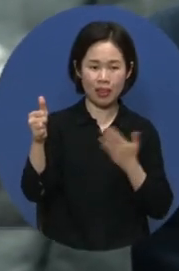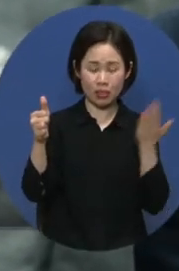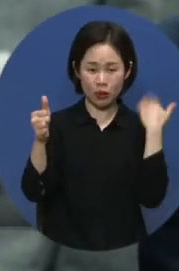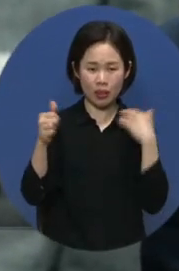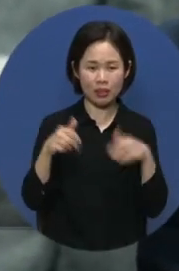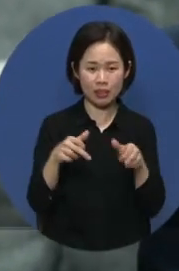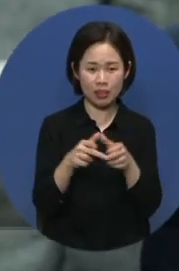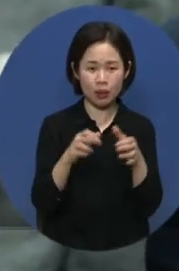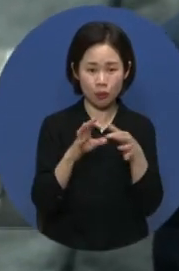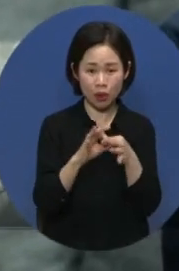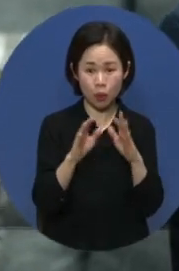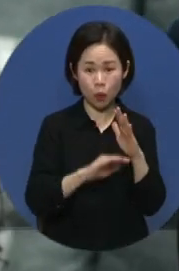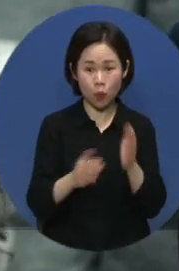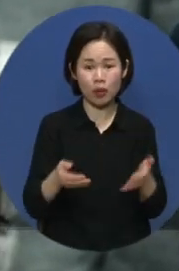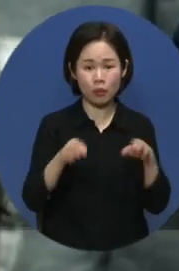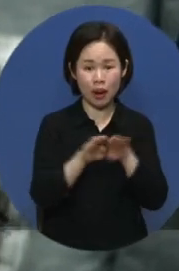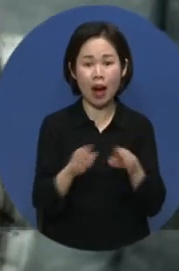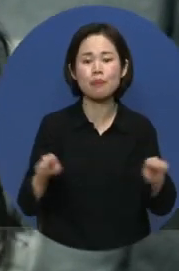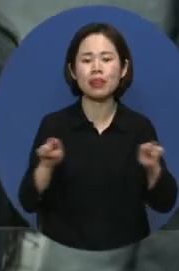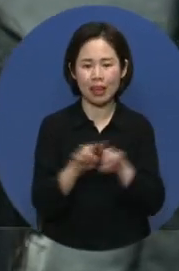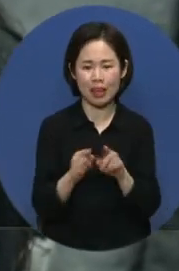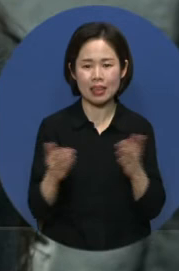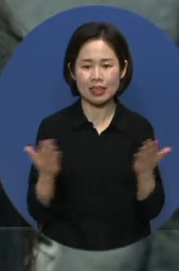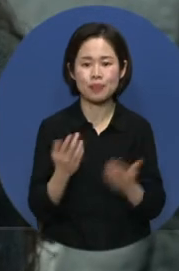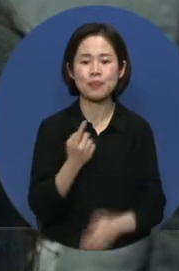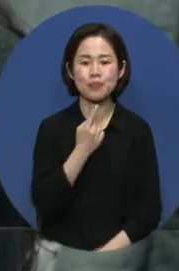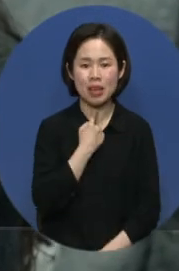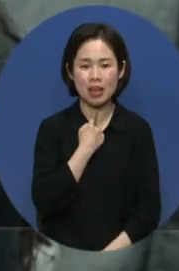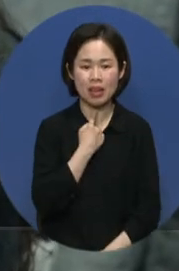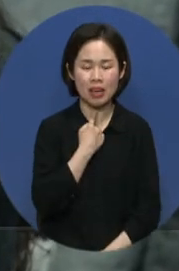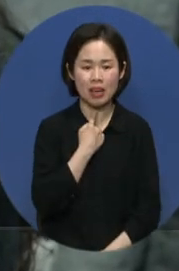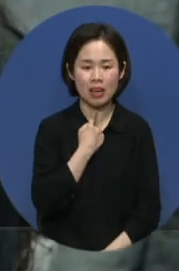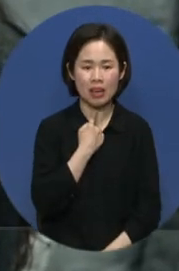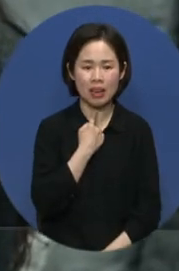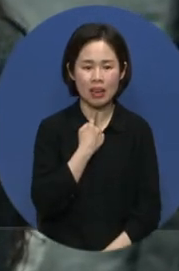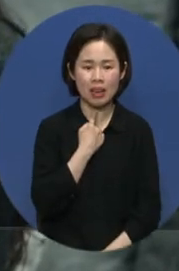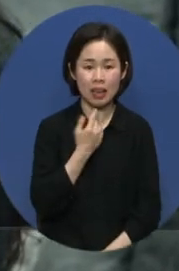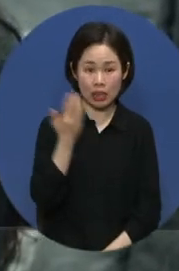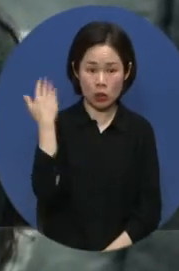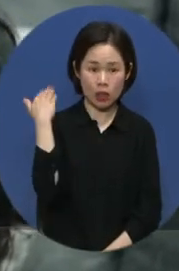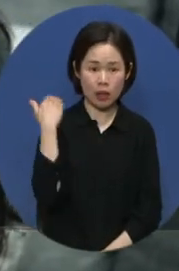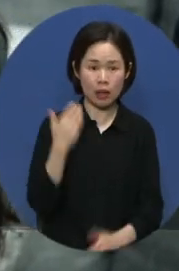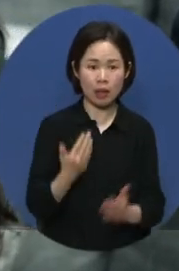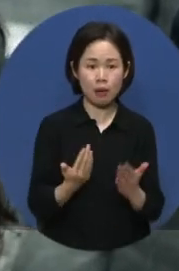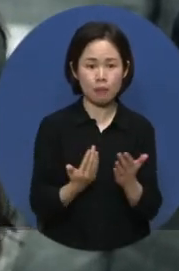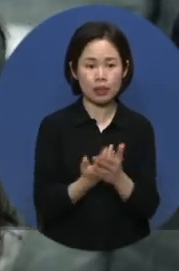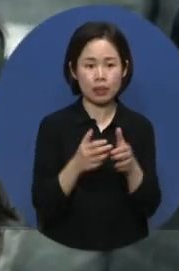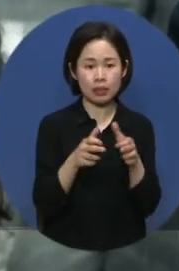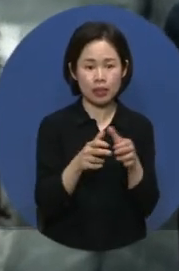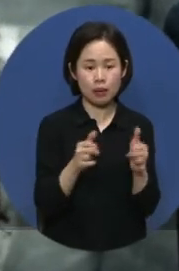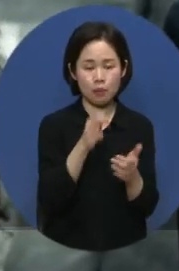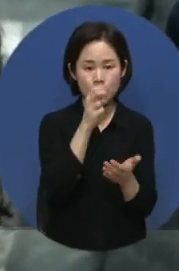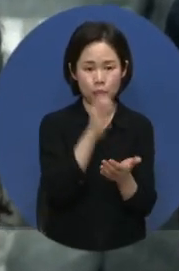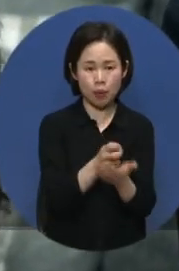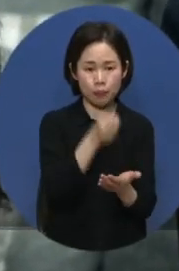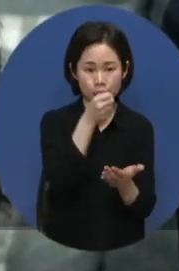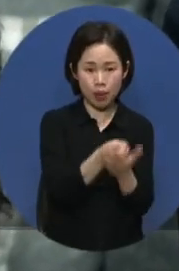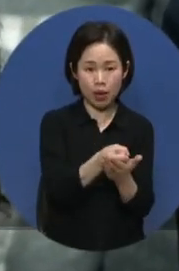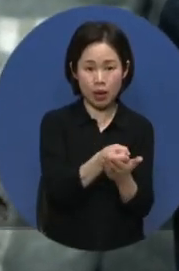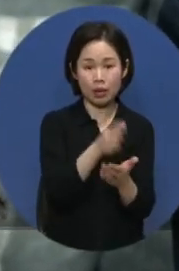관련된 공공기관에서 함께 동료로 일을 했었고 당시에 발달장애인법이 만들어지는